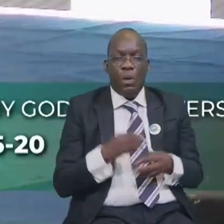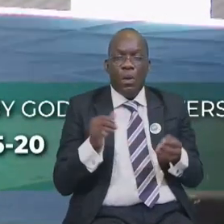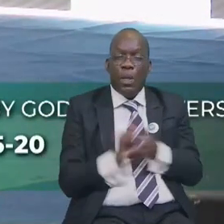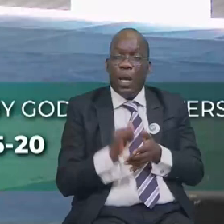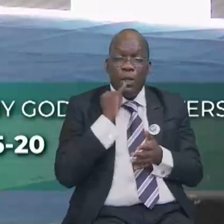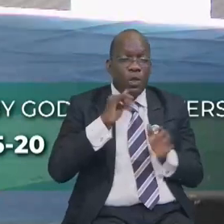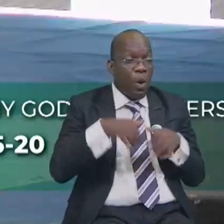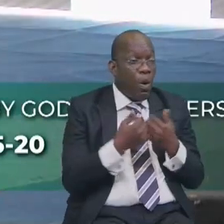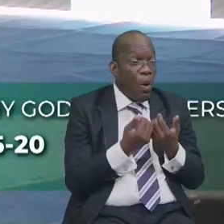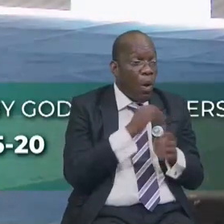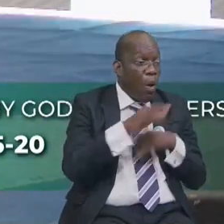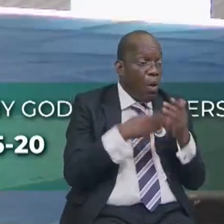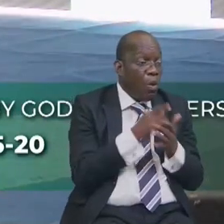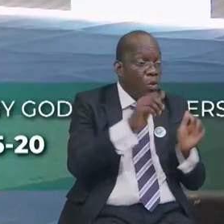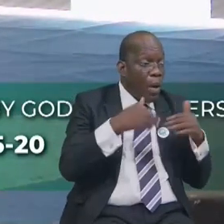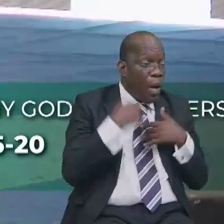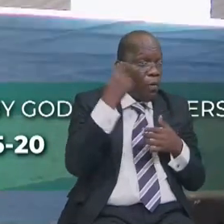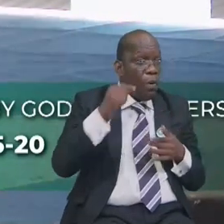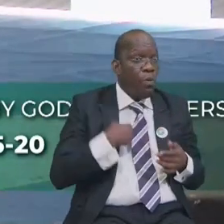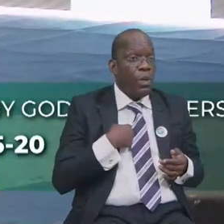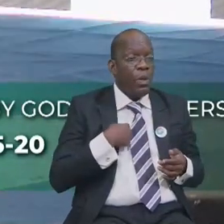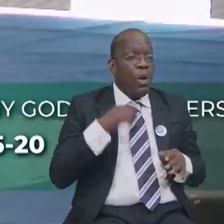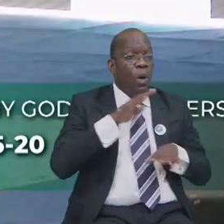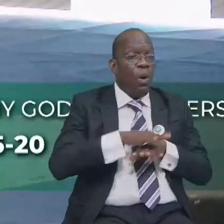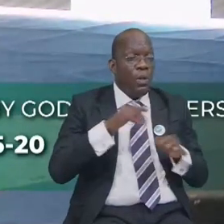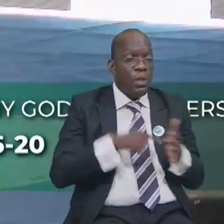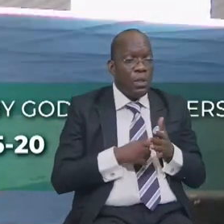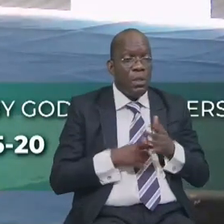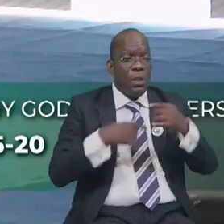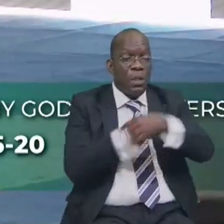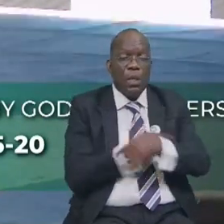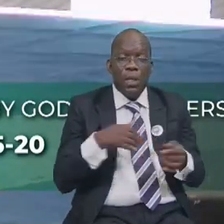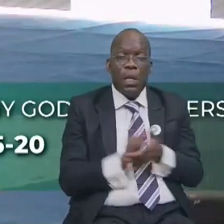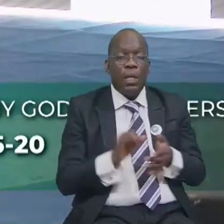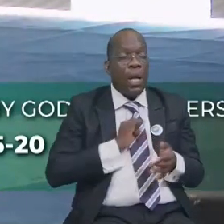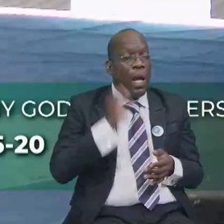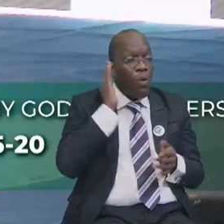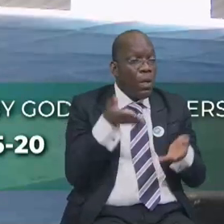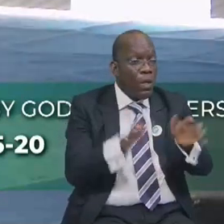moi en ce jour merveilleux pour que je vais mourir et que je ne vivrai pas, d'accord,